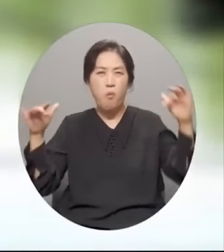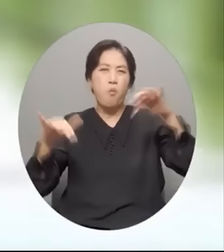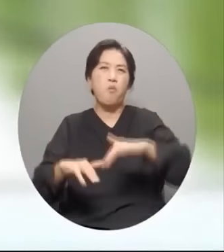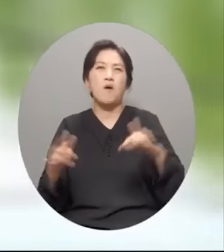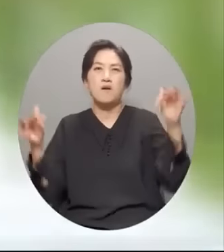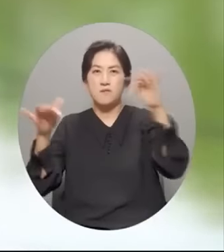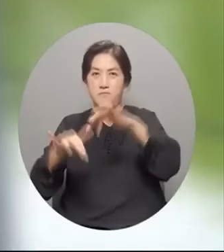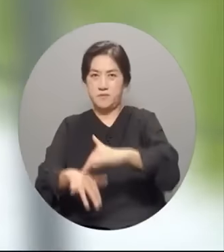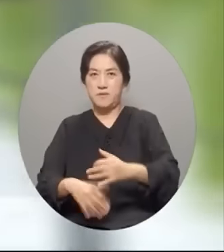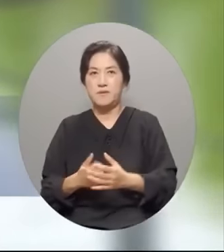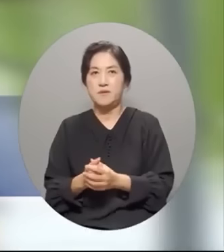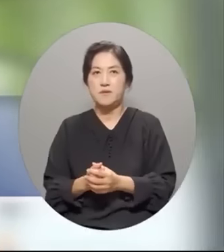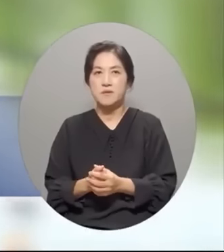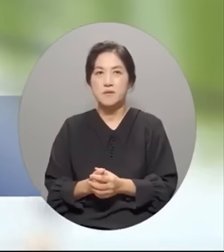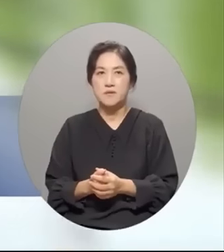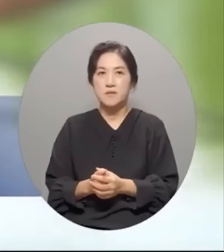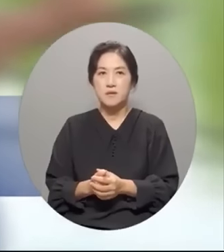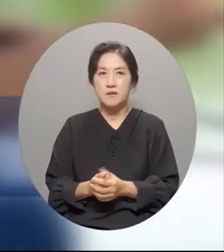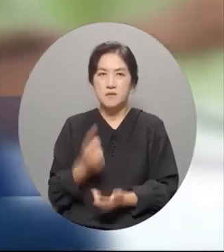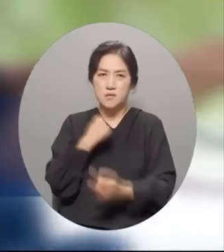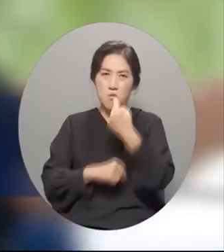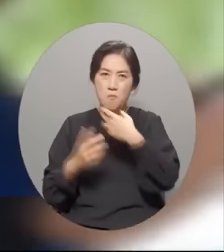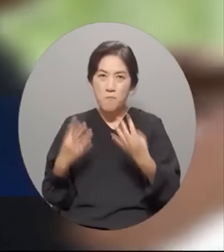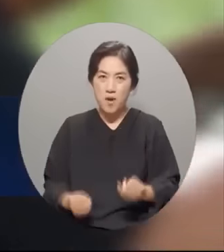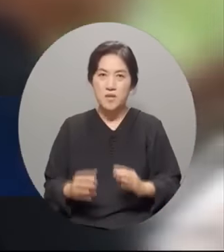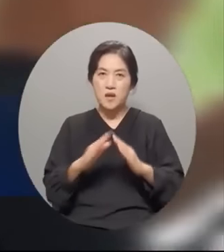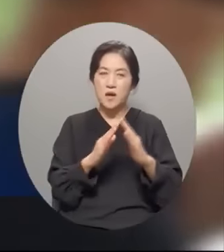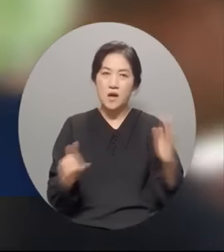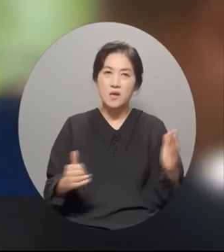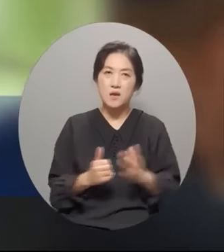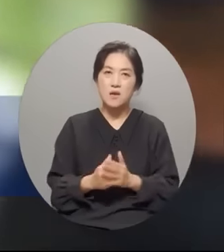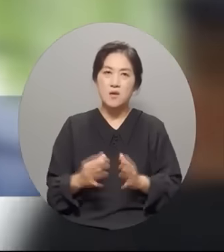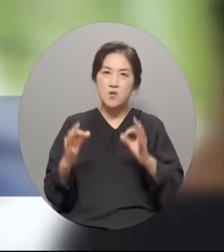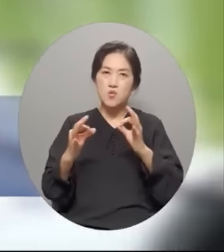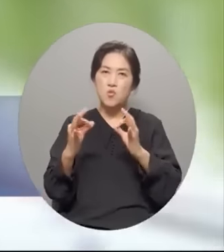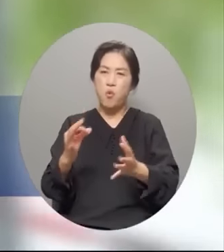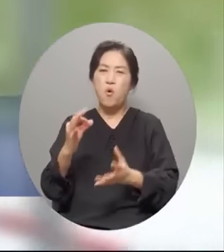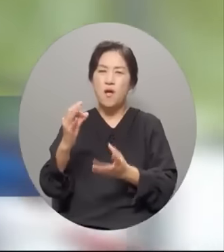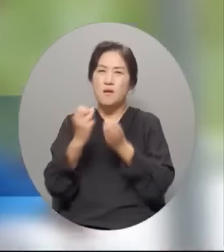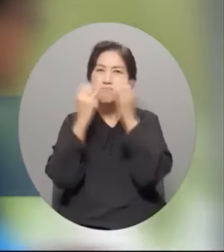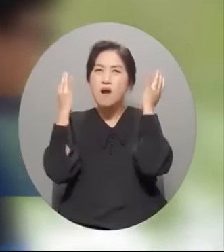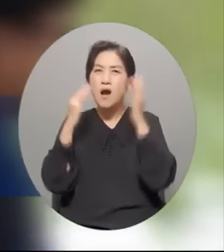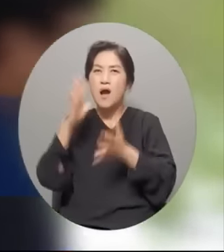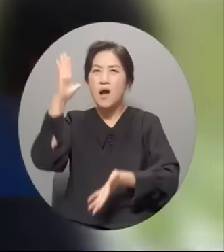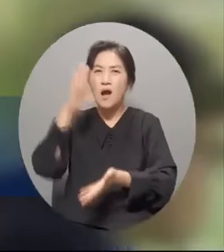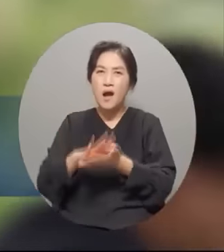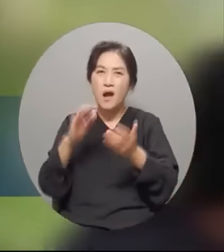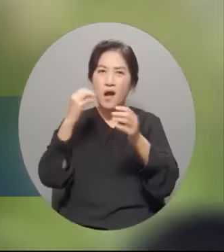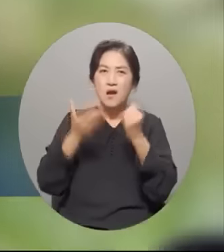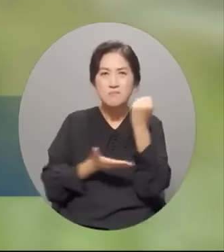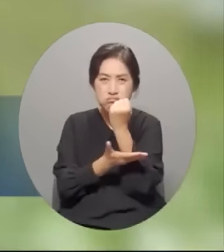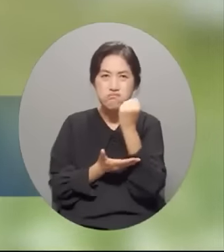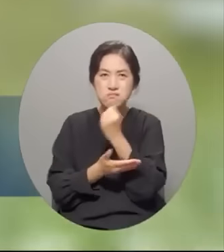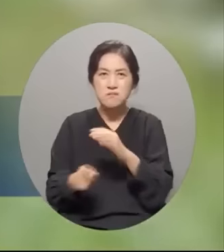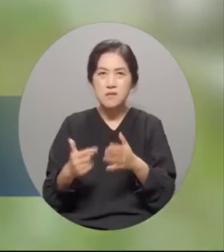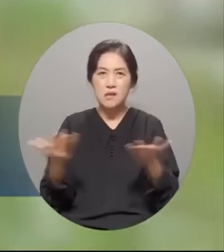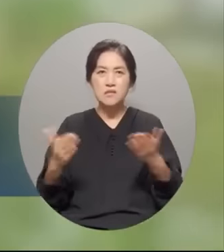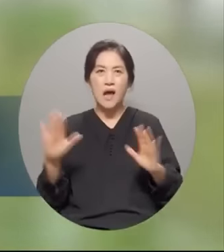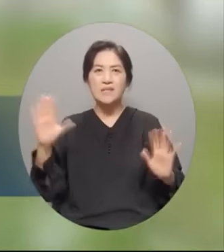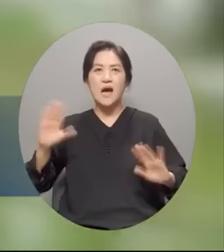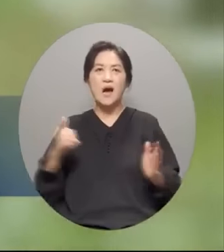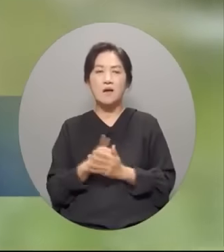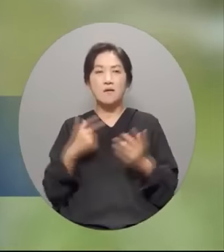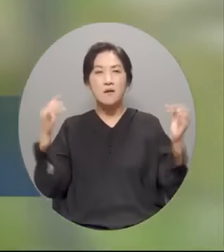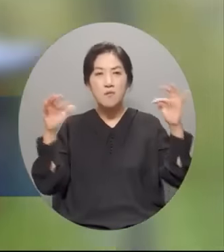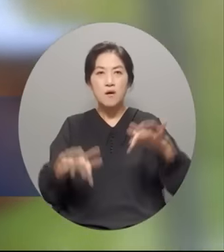모여들었습니다. 엄청 신세계 신고가 많이 들어오고 그 가족들이 아마 가사를 탕진한다 일도 안 하고 계속 가서 이 사람들이